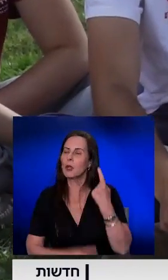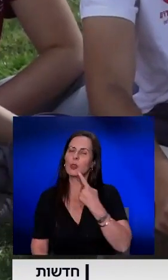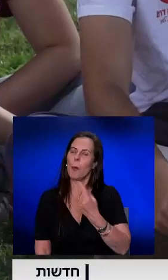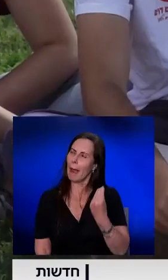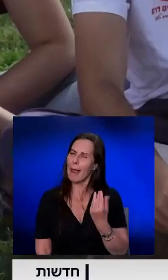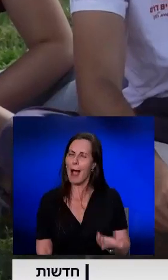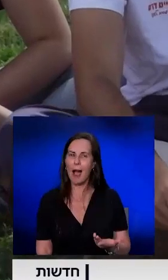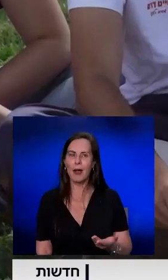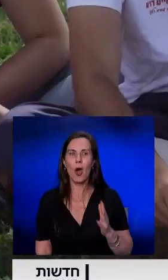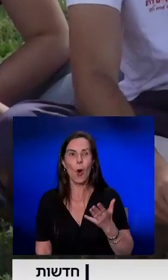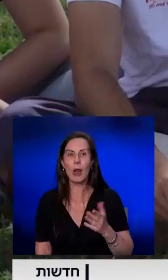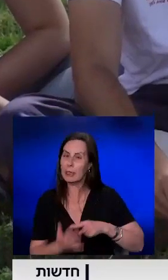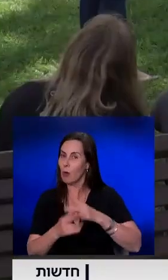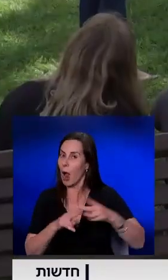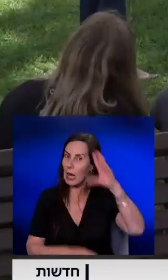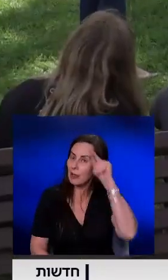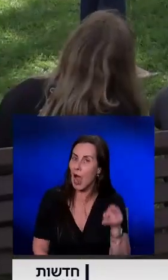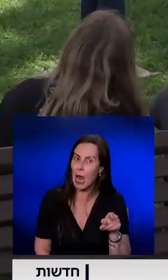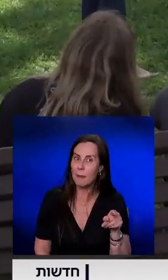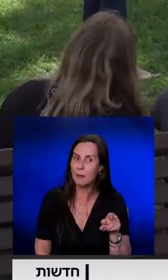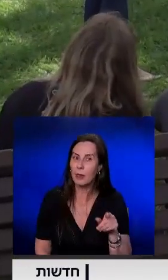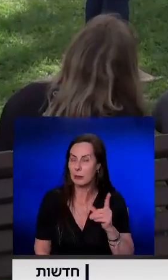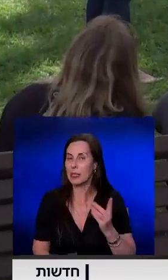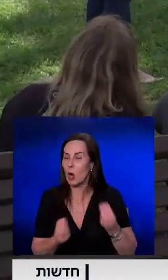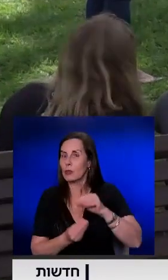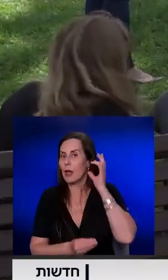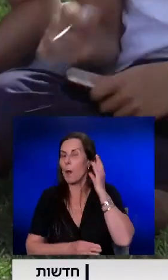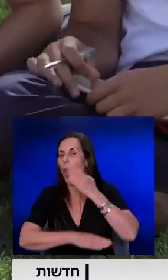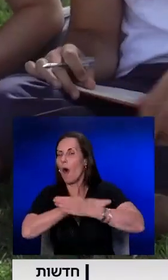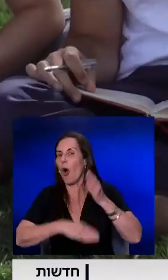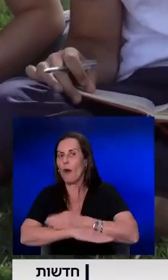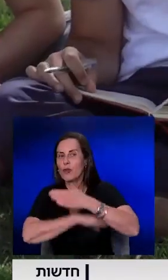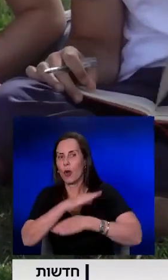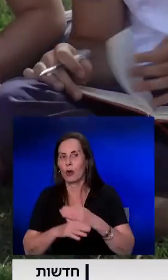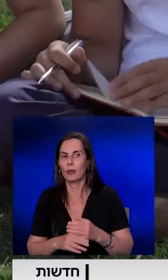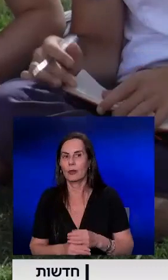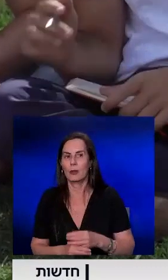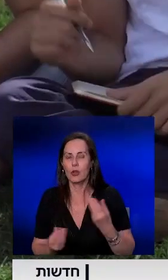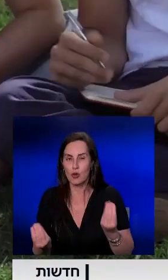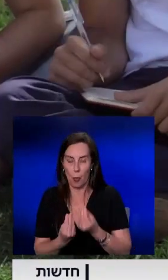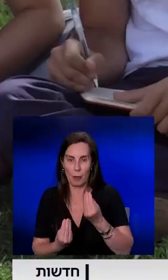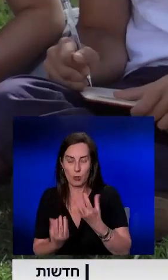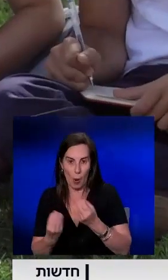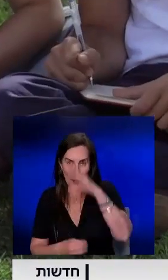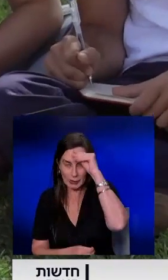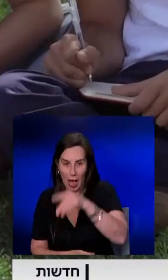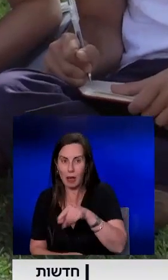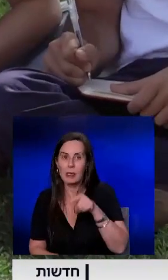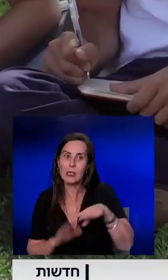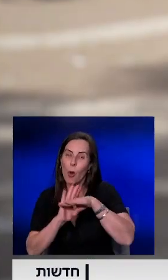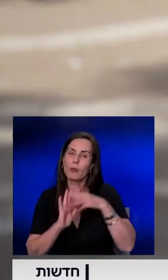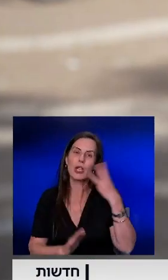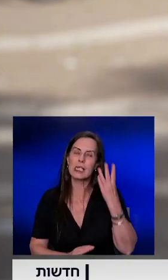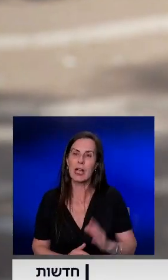רגע, כנראה התכוונו רק לגברים, אם היה צריך להוסיף את החובשות. שאומרים משהו בלשון רבים זכר, זה החוקים של